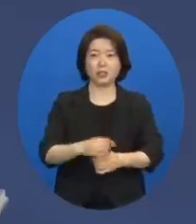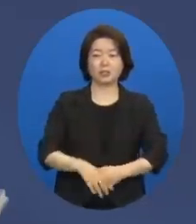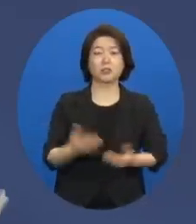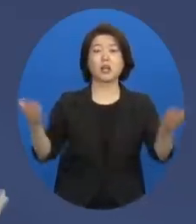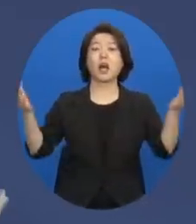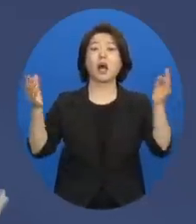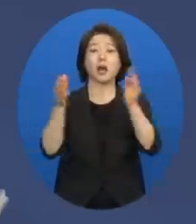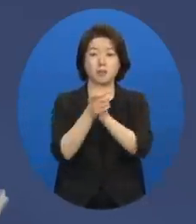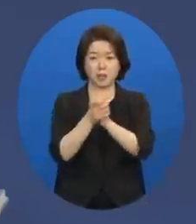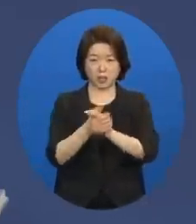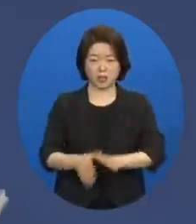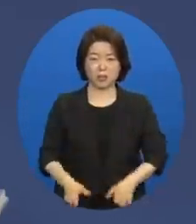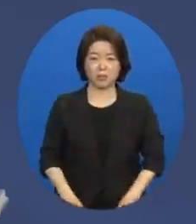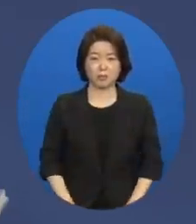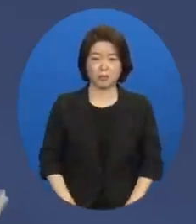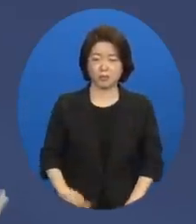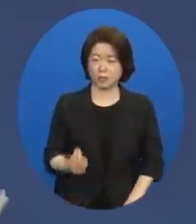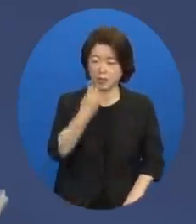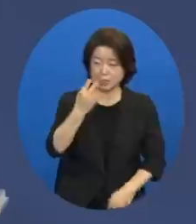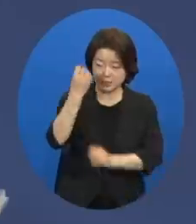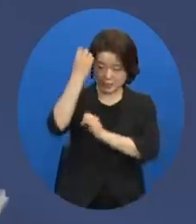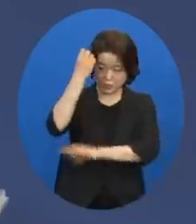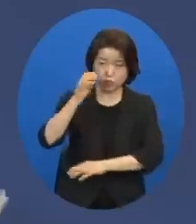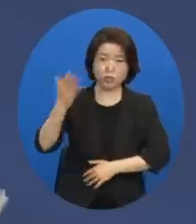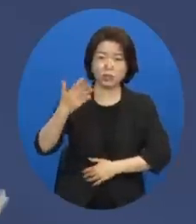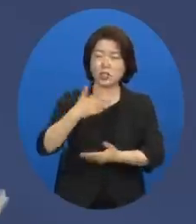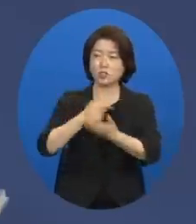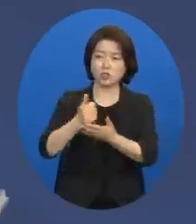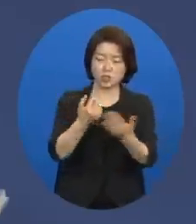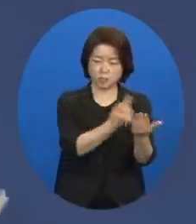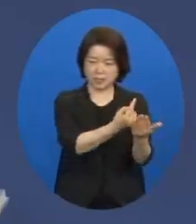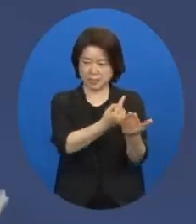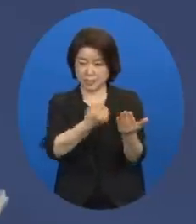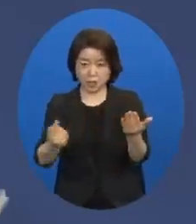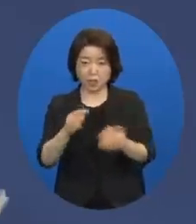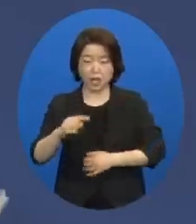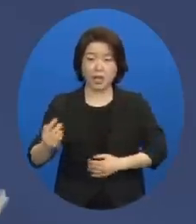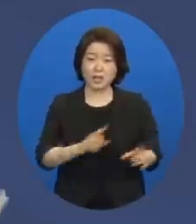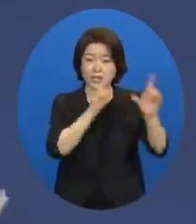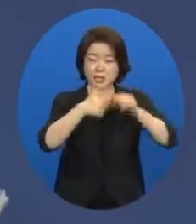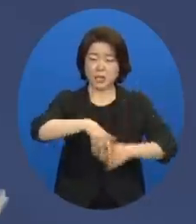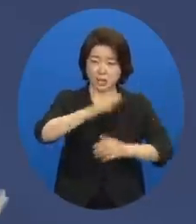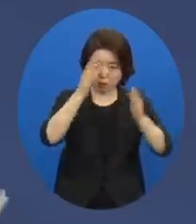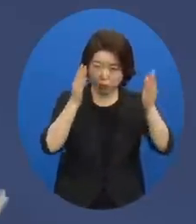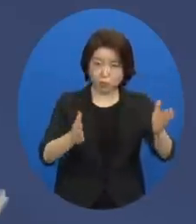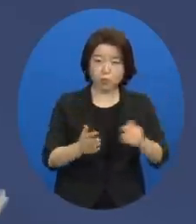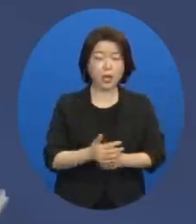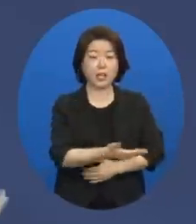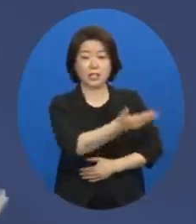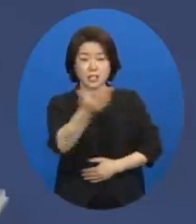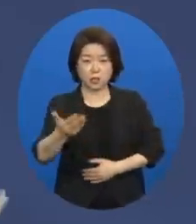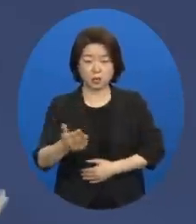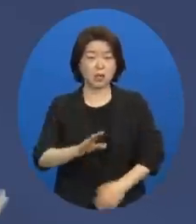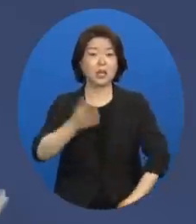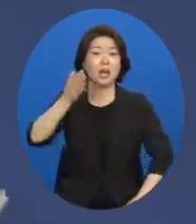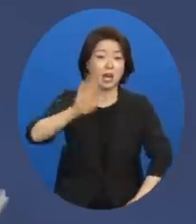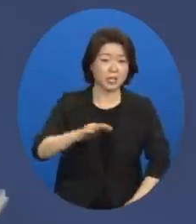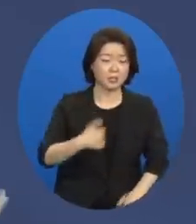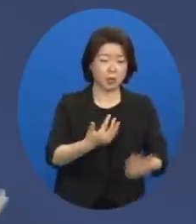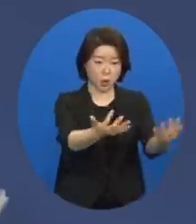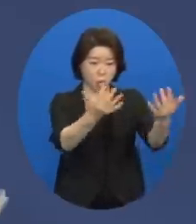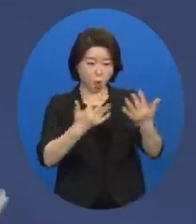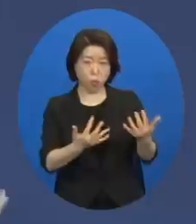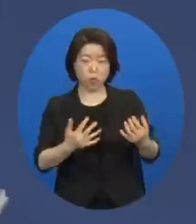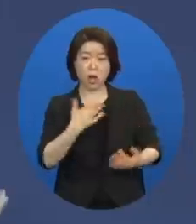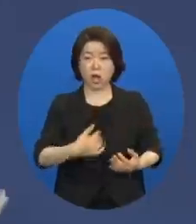아멘. 생명의 근원 되신 주님을 떠나 살아가는 날 동안 우리가 지금 여기 계신 분들은 그래도 나오실 수